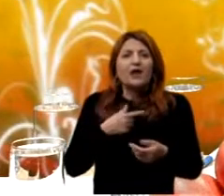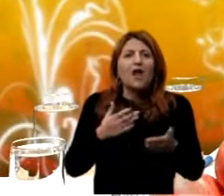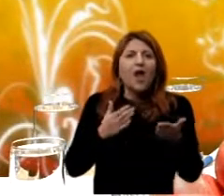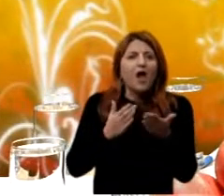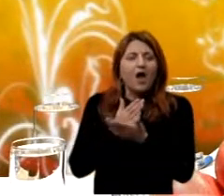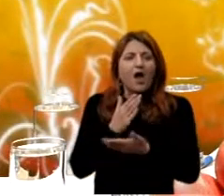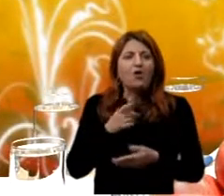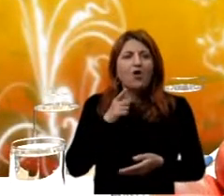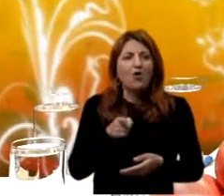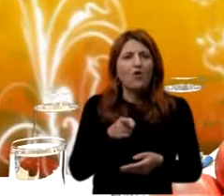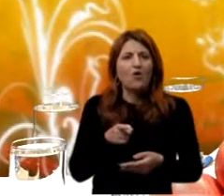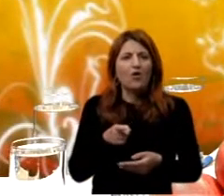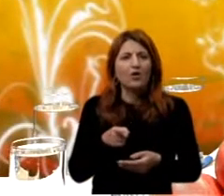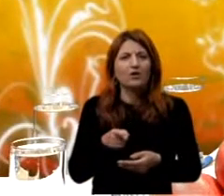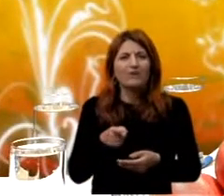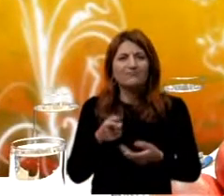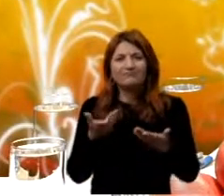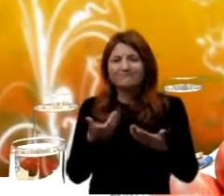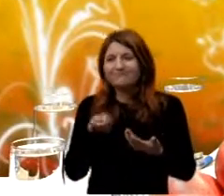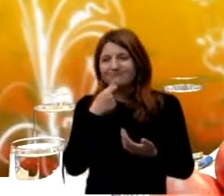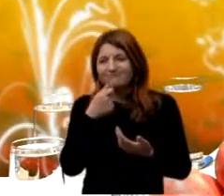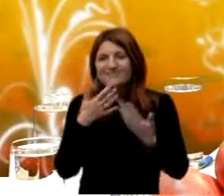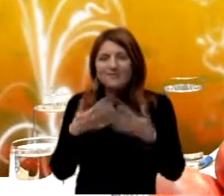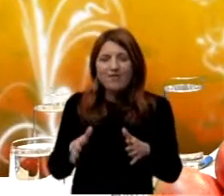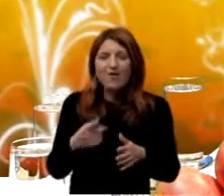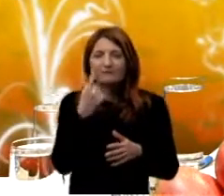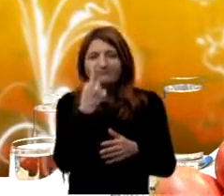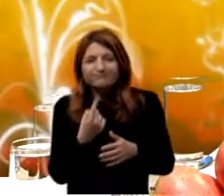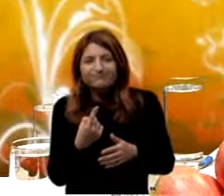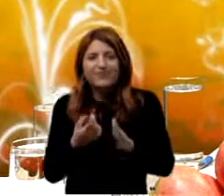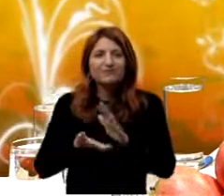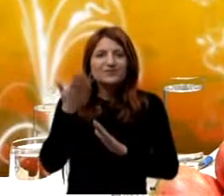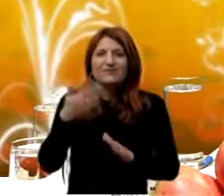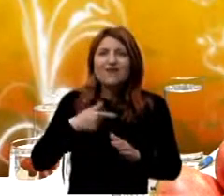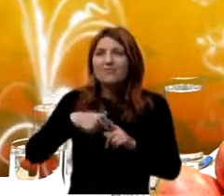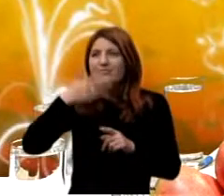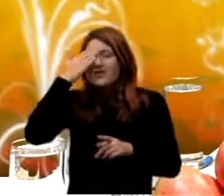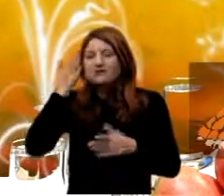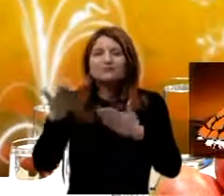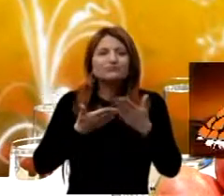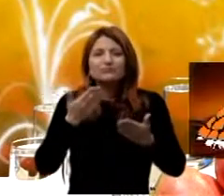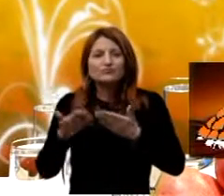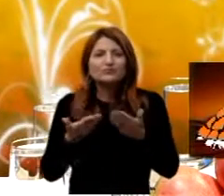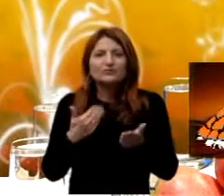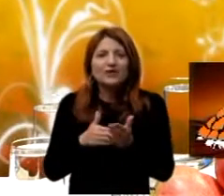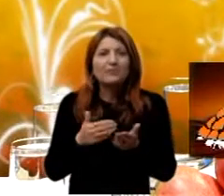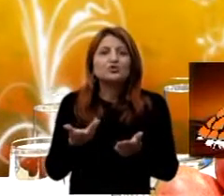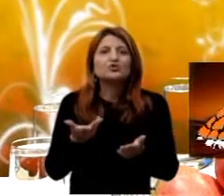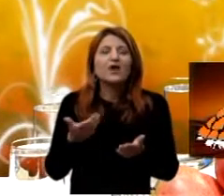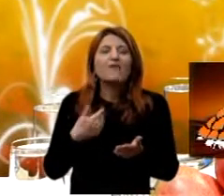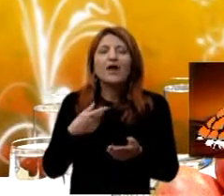u tu zamku malnutricije, neisrednjenog pothranjenosti itd., neznanja, što bi vi